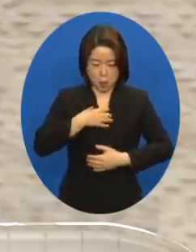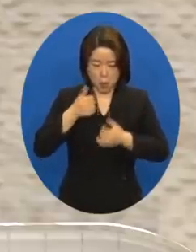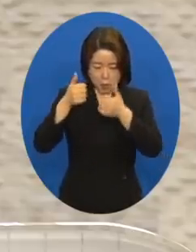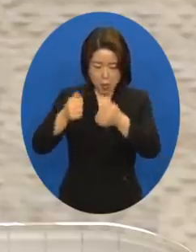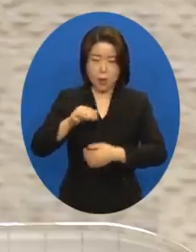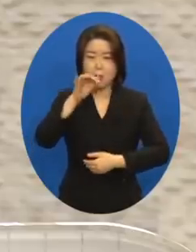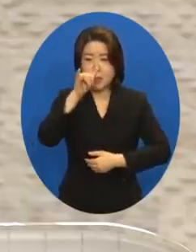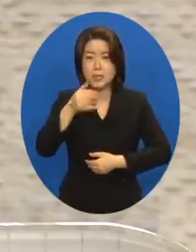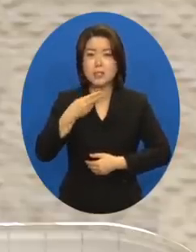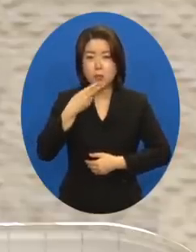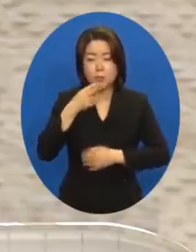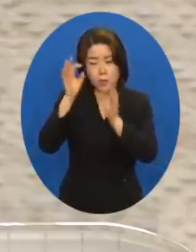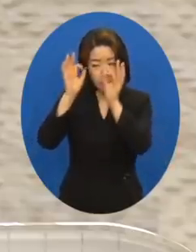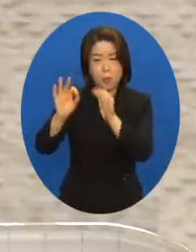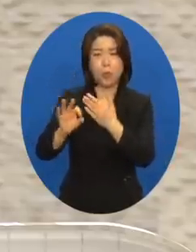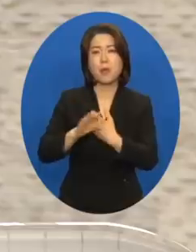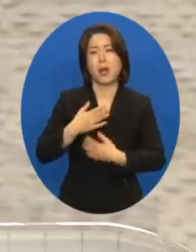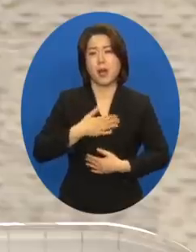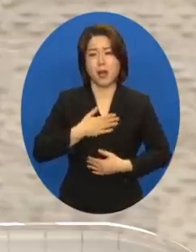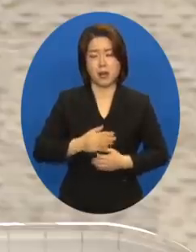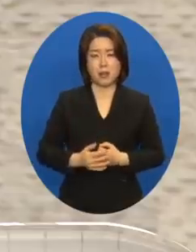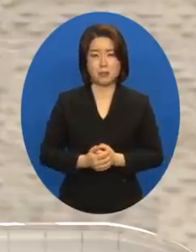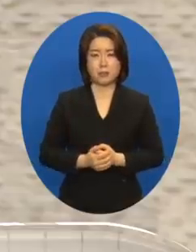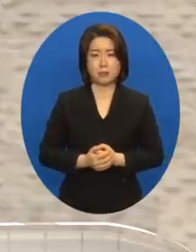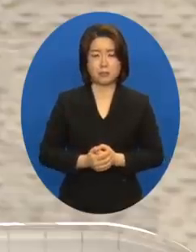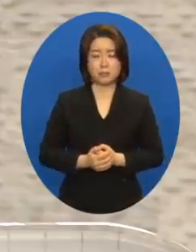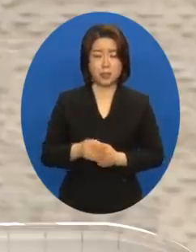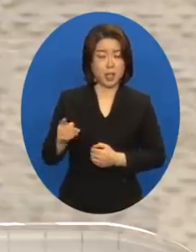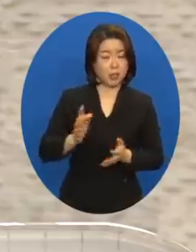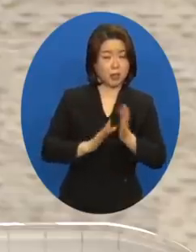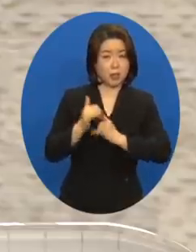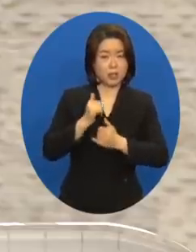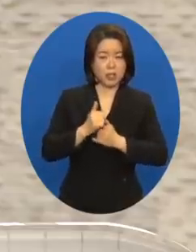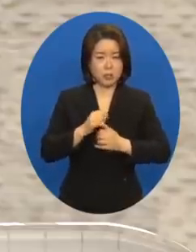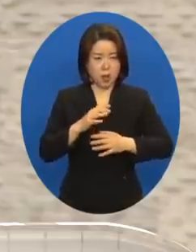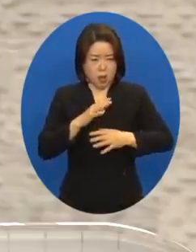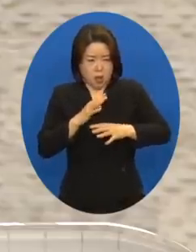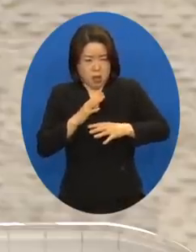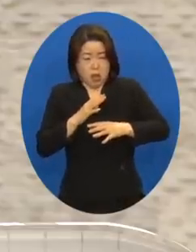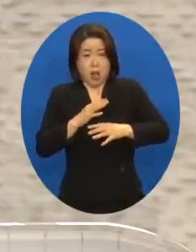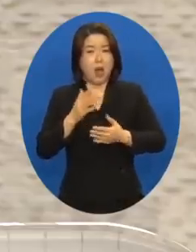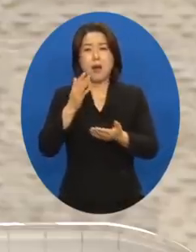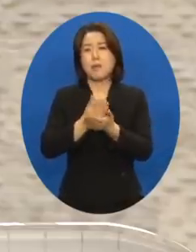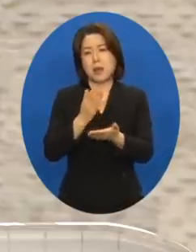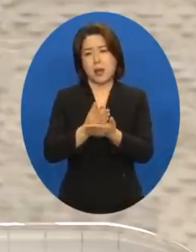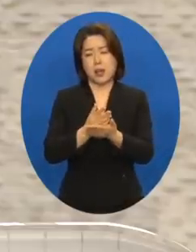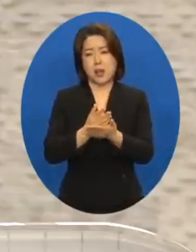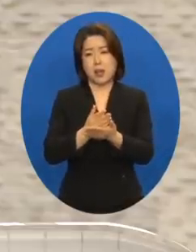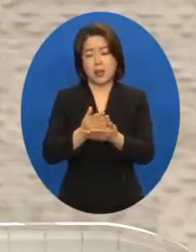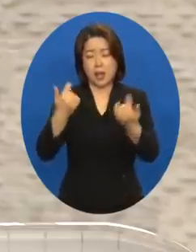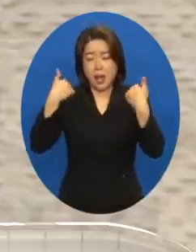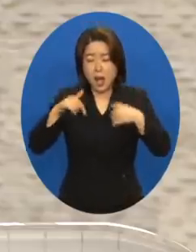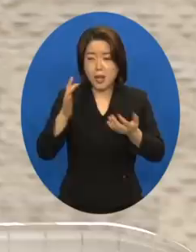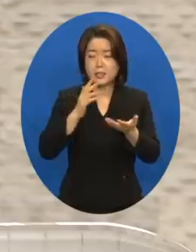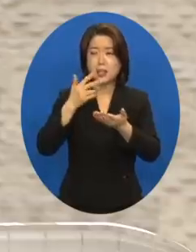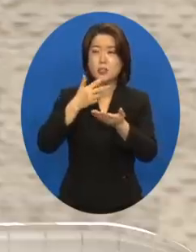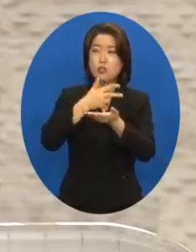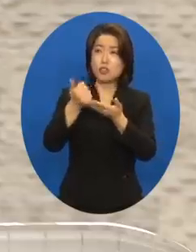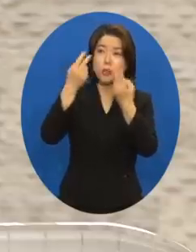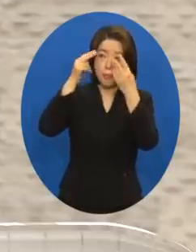이건 예수님을 두려워하며 살라는 뜻이 아닙니다 항상 주님을 바라보라 는 거죠